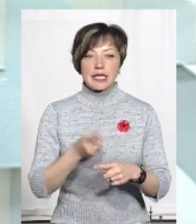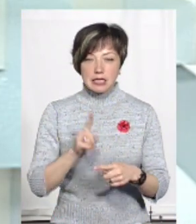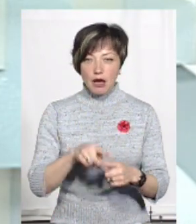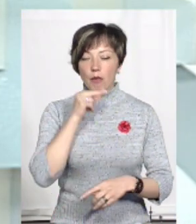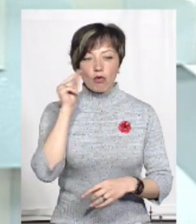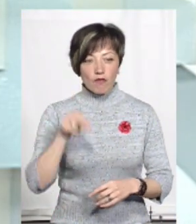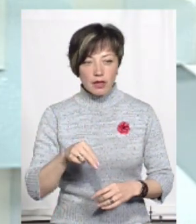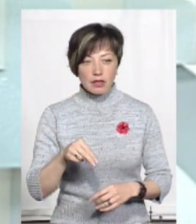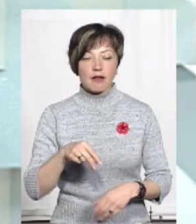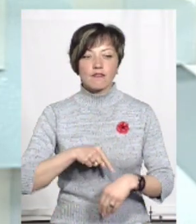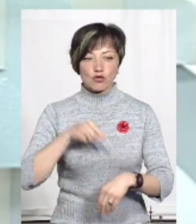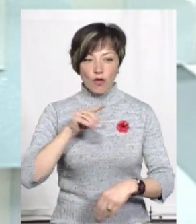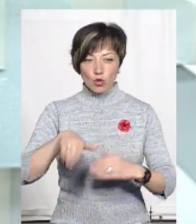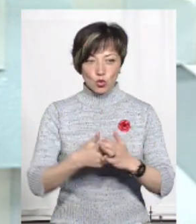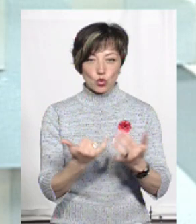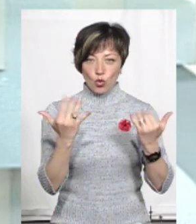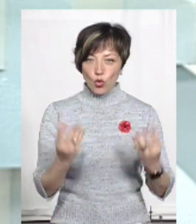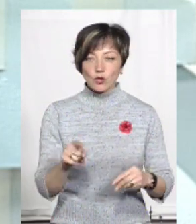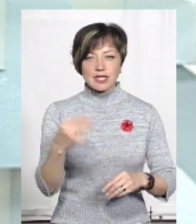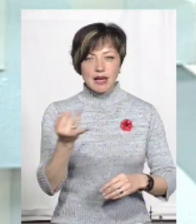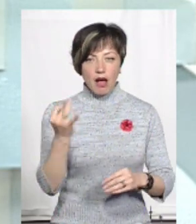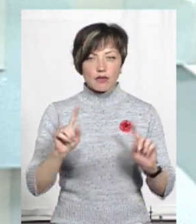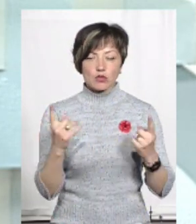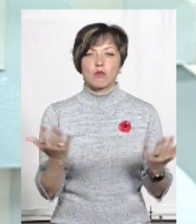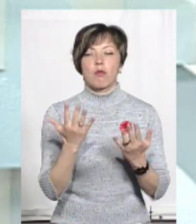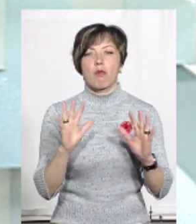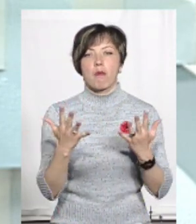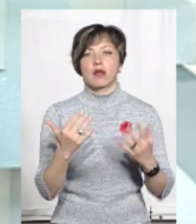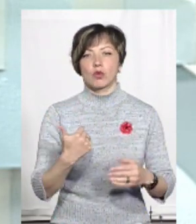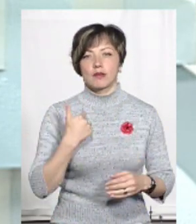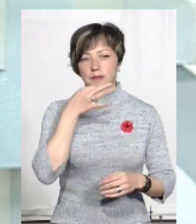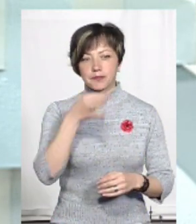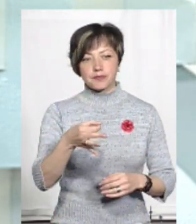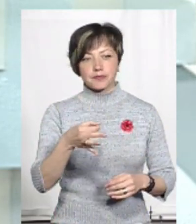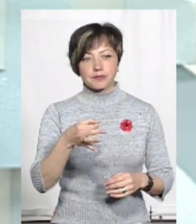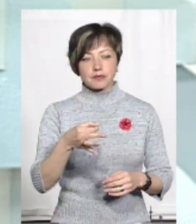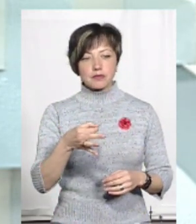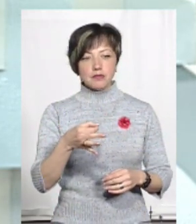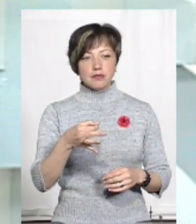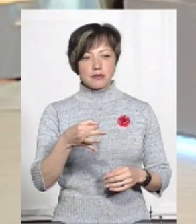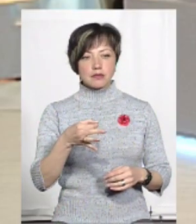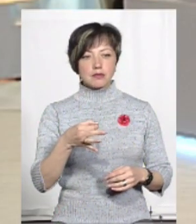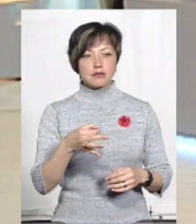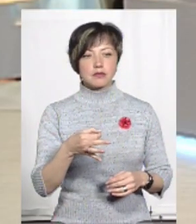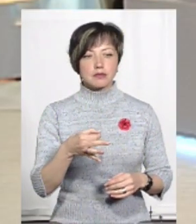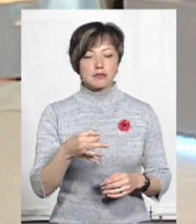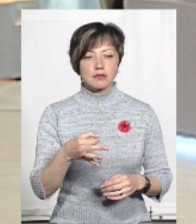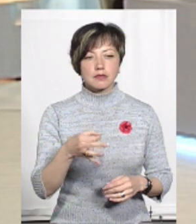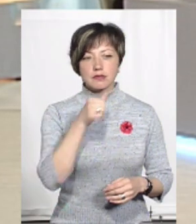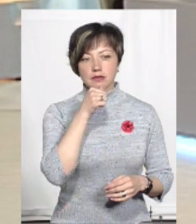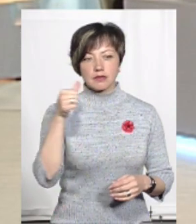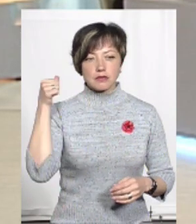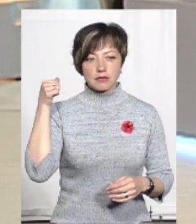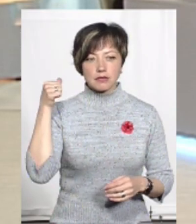провина відчувається до сьогодні. І тут цікавий дуже момент, я хотів би зазначити. Буквально в той